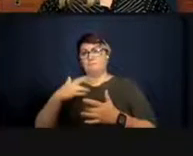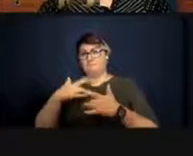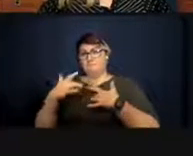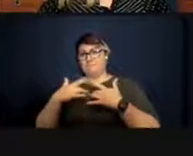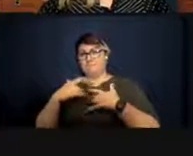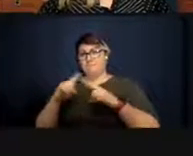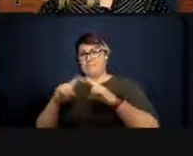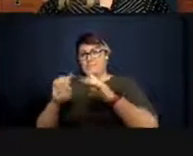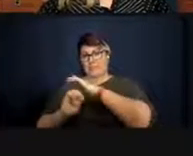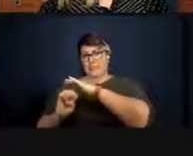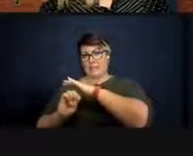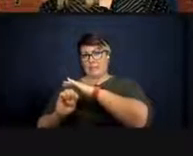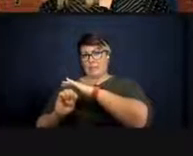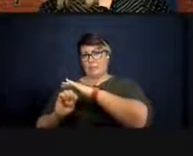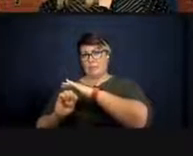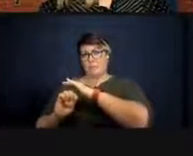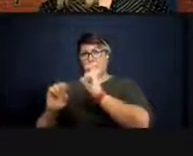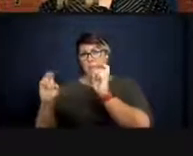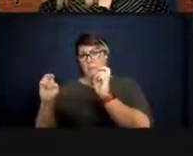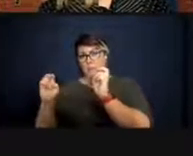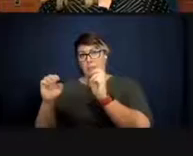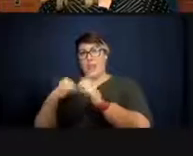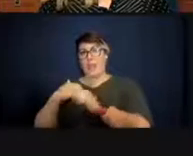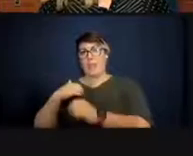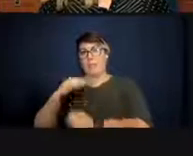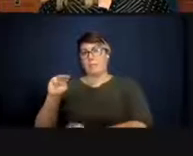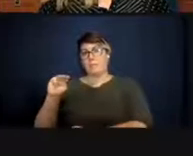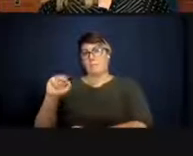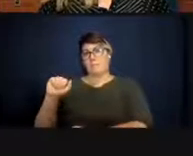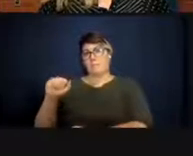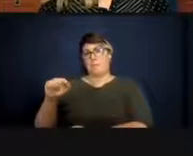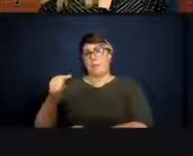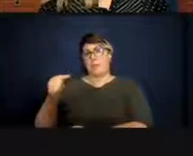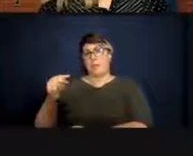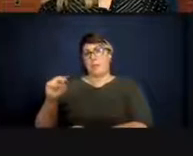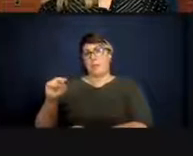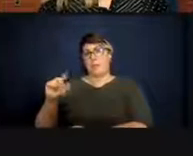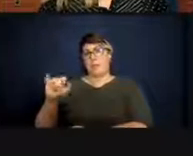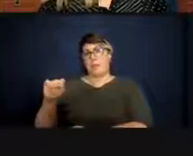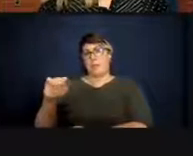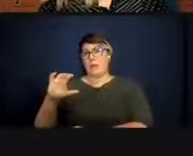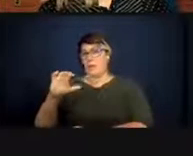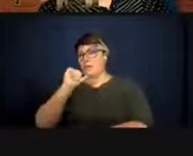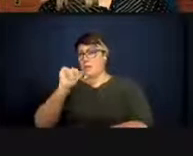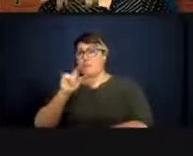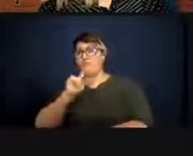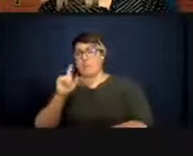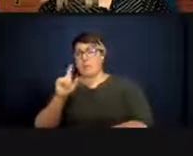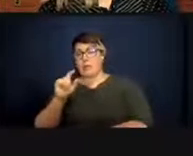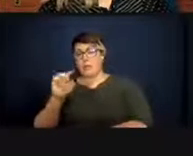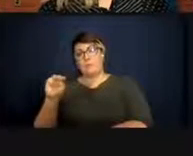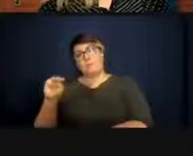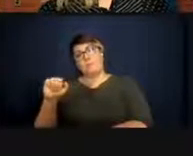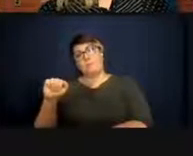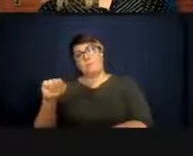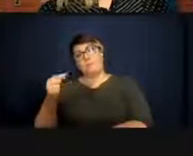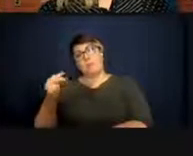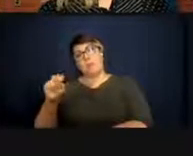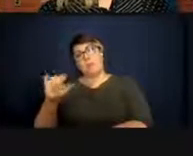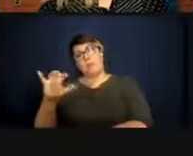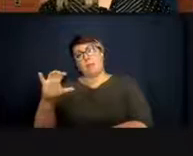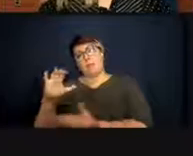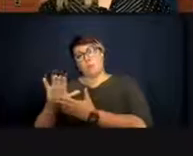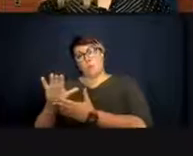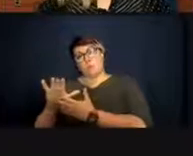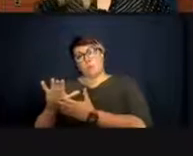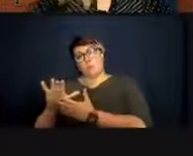بعض الهواجس من مدارس مختلفة حول كيفية أن تكون هذه المدارس جاذبة، إذ أن